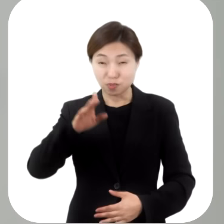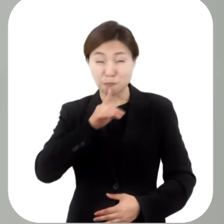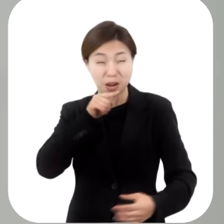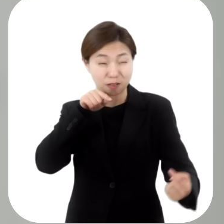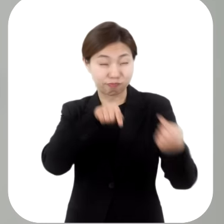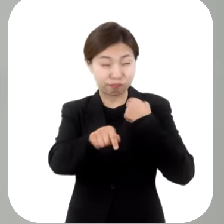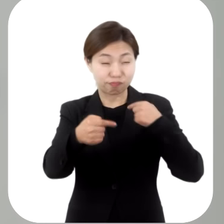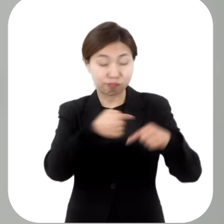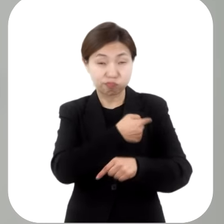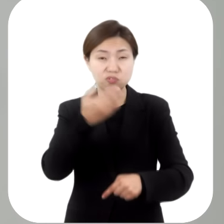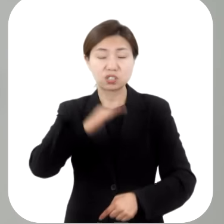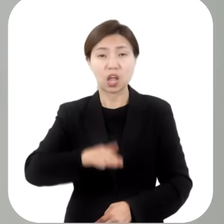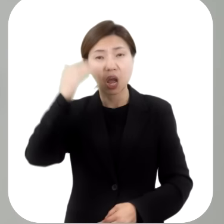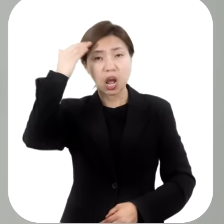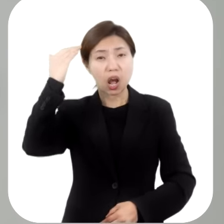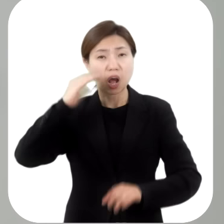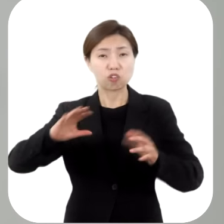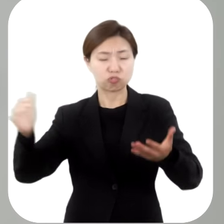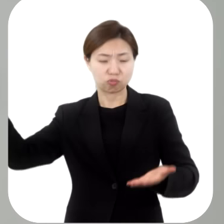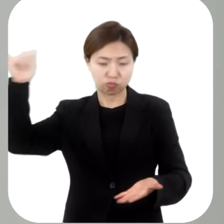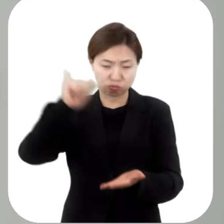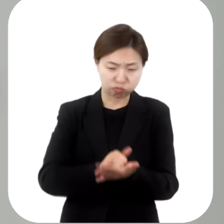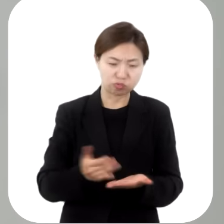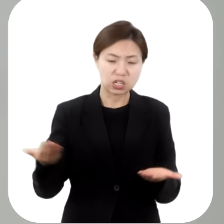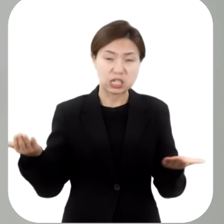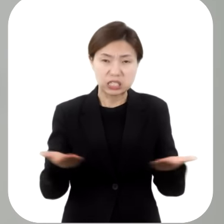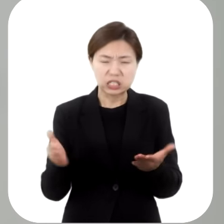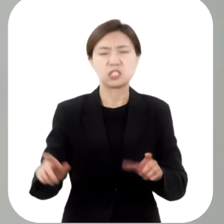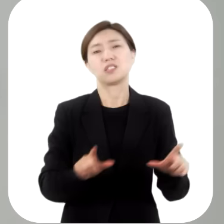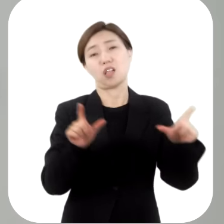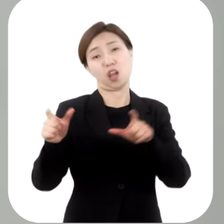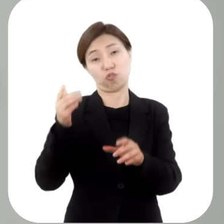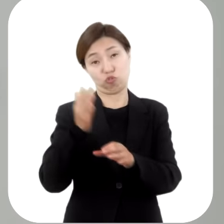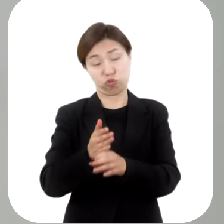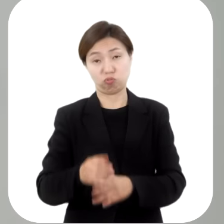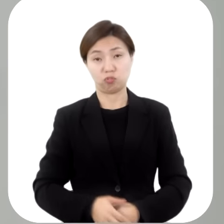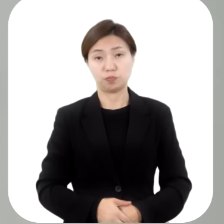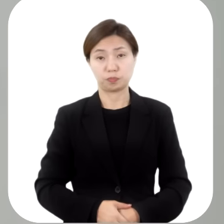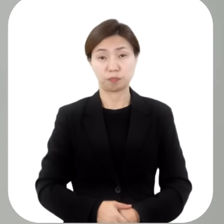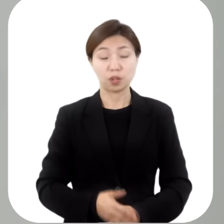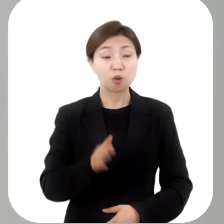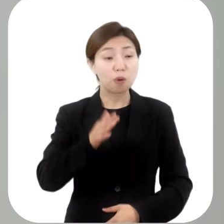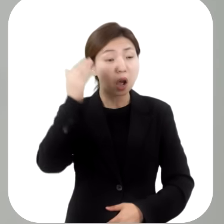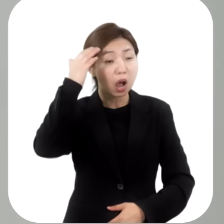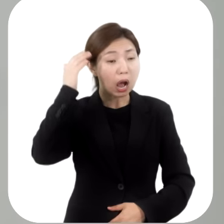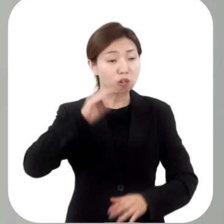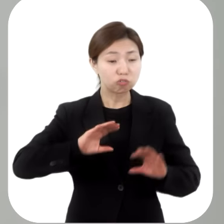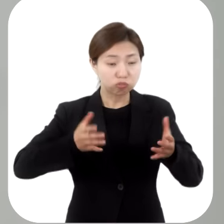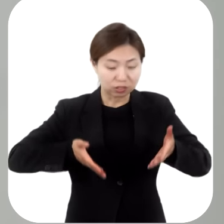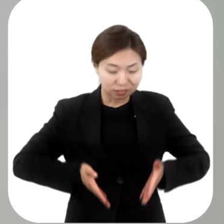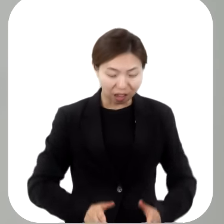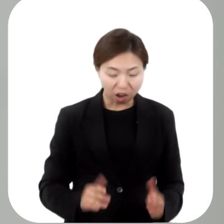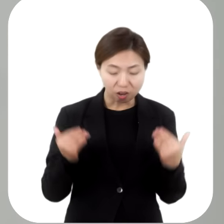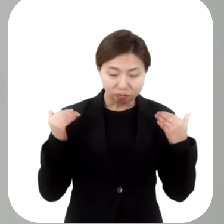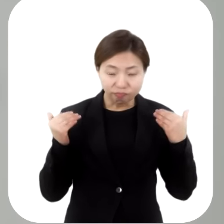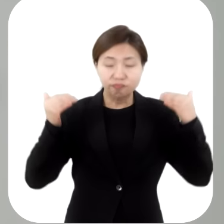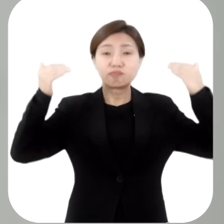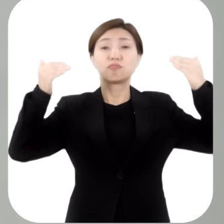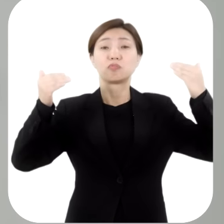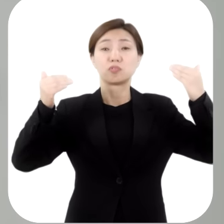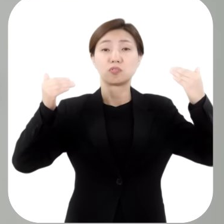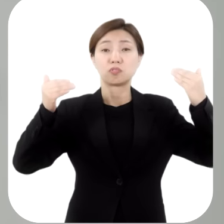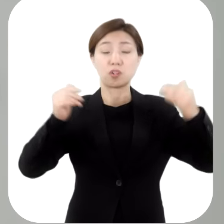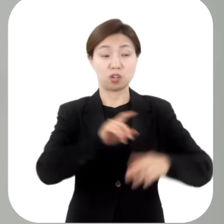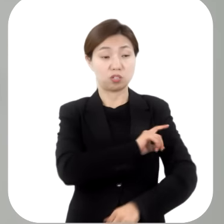사람이 없는데도 말도 안 통하는데 여기에 와서 한국에서 살아가지 않습니까? 그럼 한국에서 태어나서 시민권